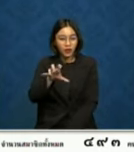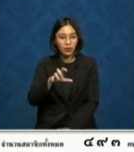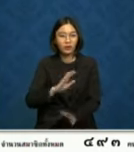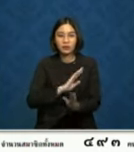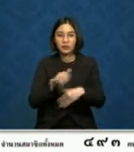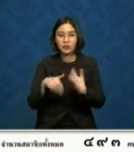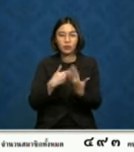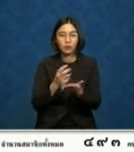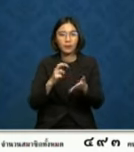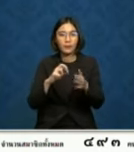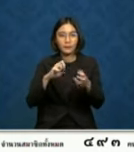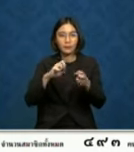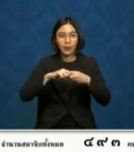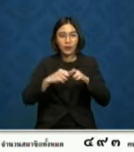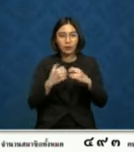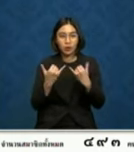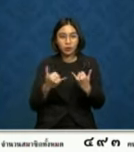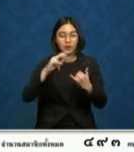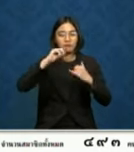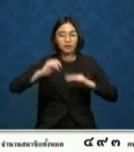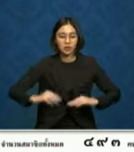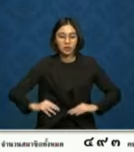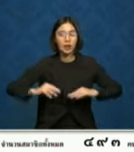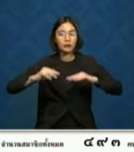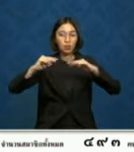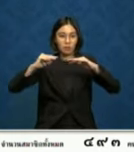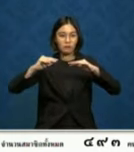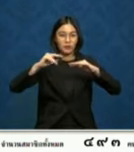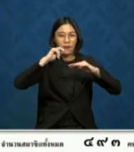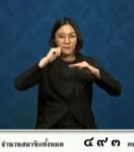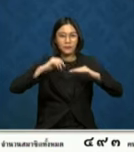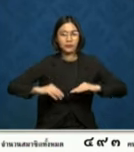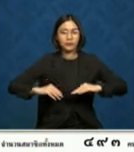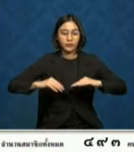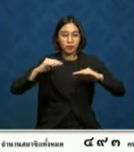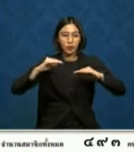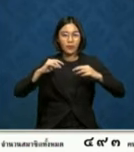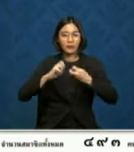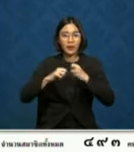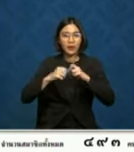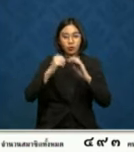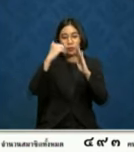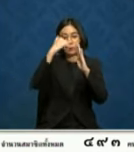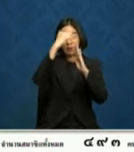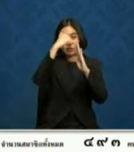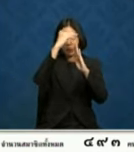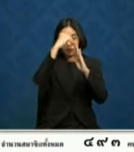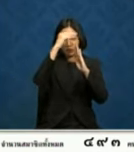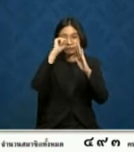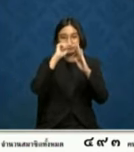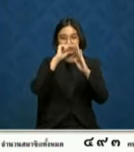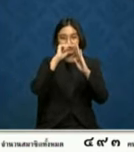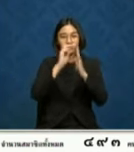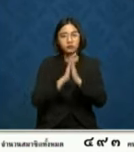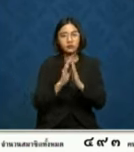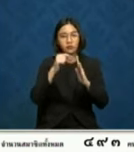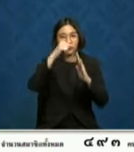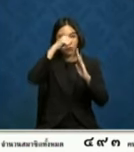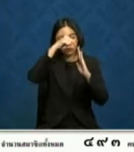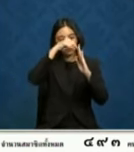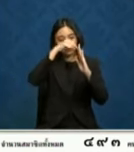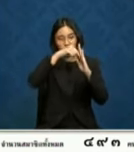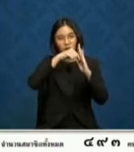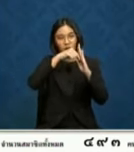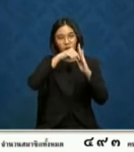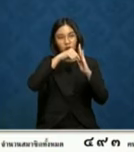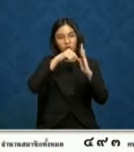ครับปัญหาที่เกิดขึ้นตอนนี้คือปัญหาเรื่องน้ำท่วมในปัญหาตั้งเอ่อภาคเหนือนะครับไล่ลงมาจนตอนนี้จะ